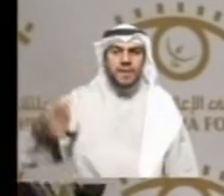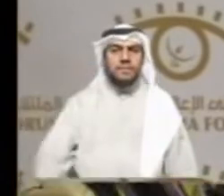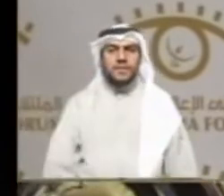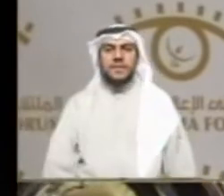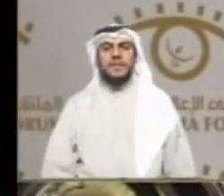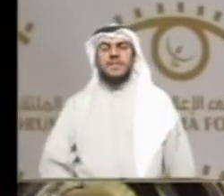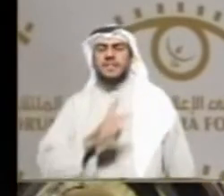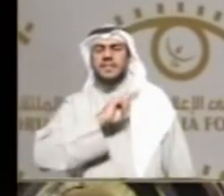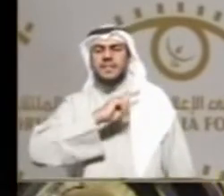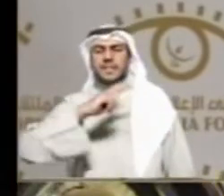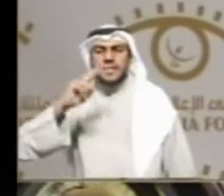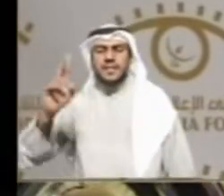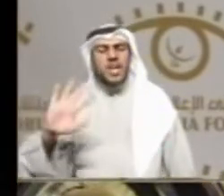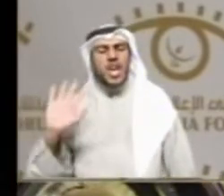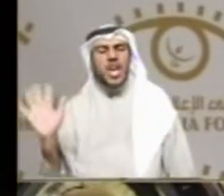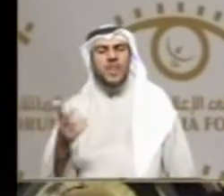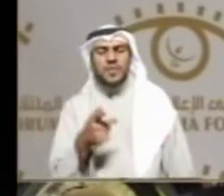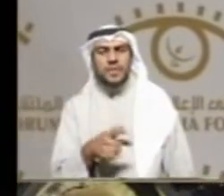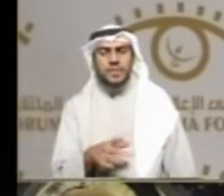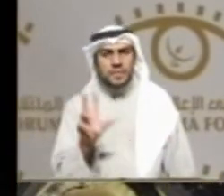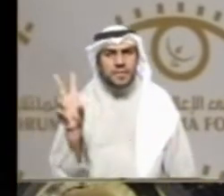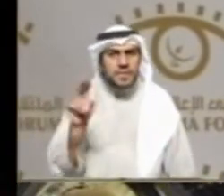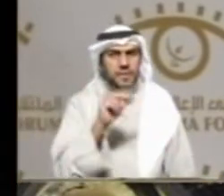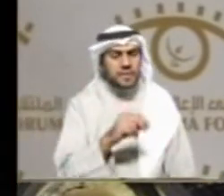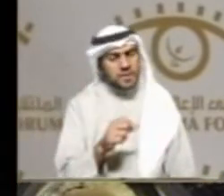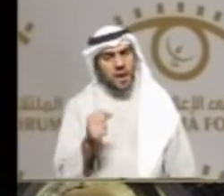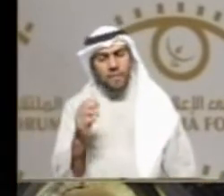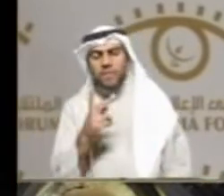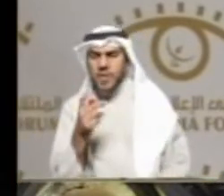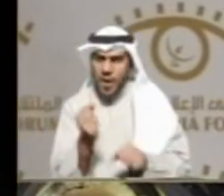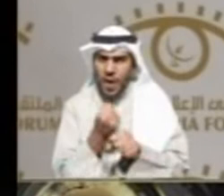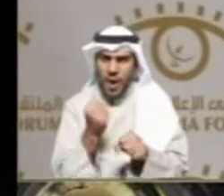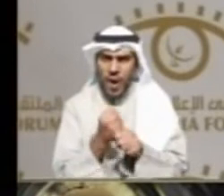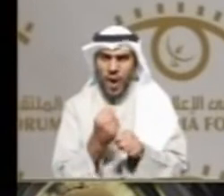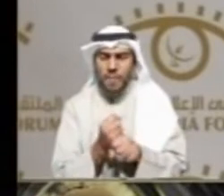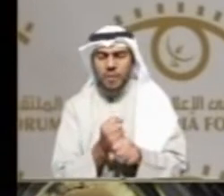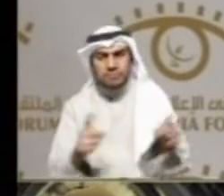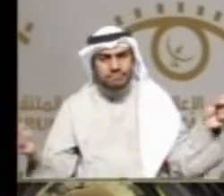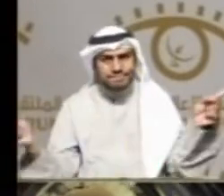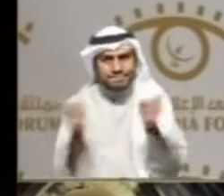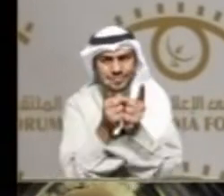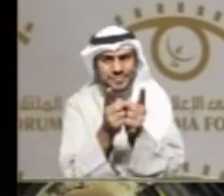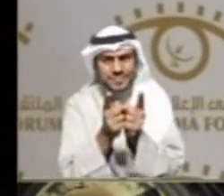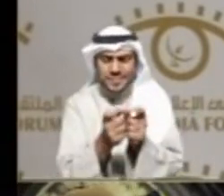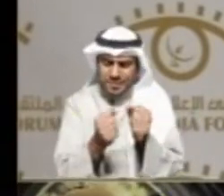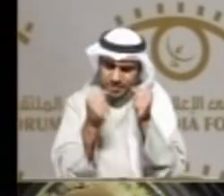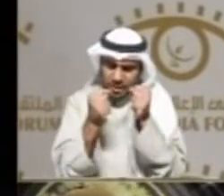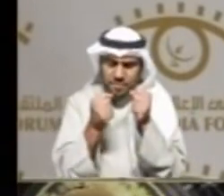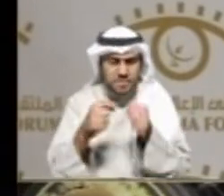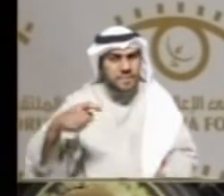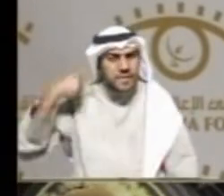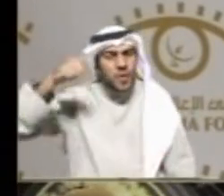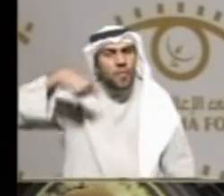ثانية، وهذا أصعب أنواع الأعمال، يعني أنك تختصري قصة ورواية وموضوع